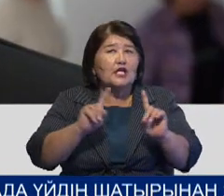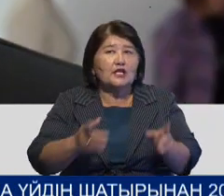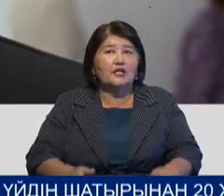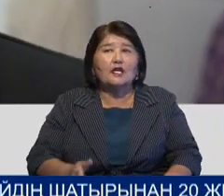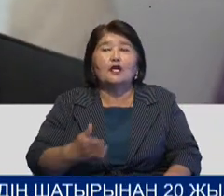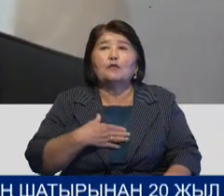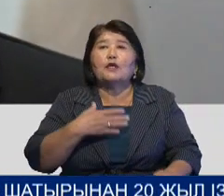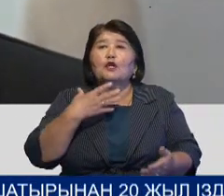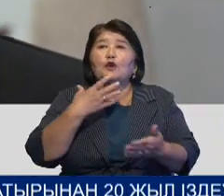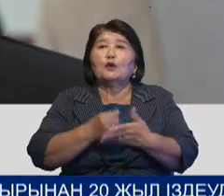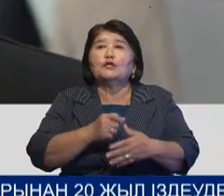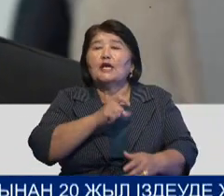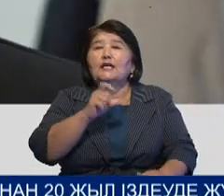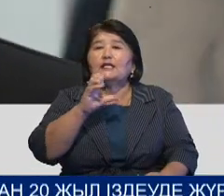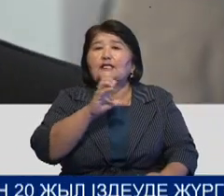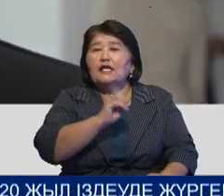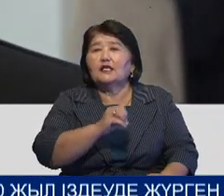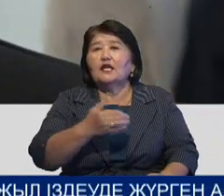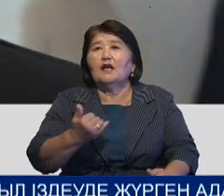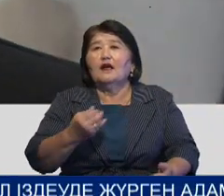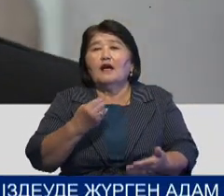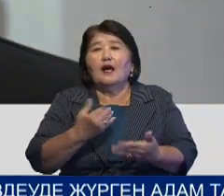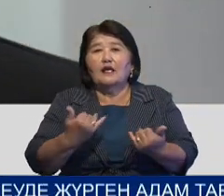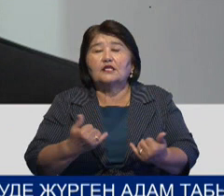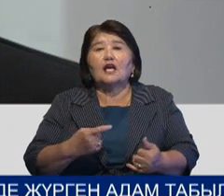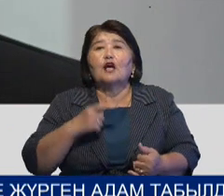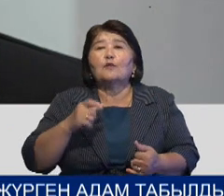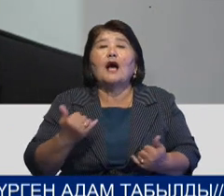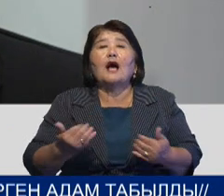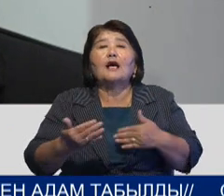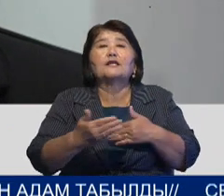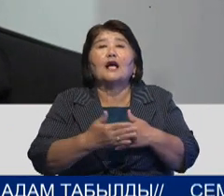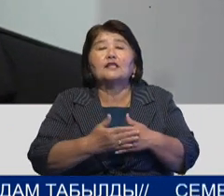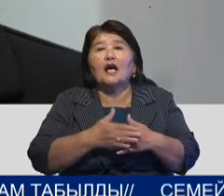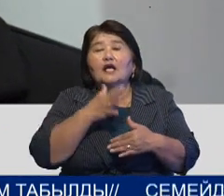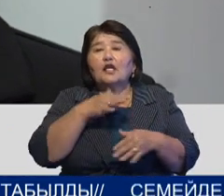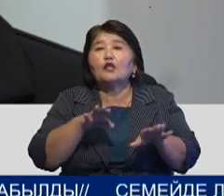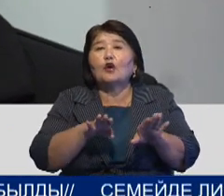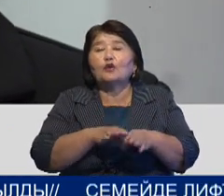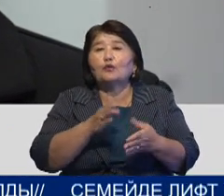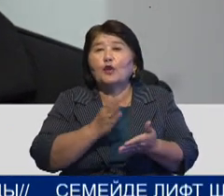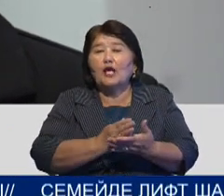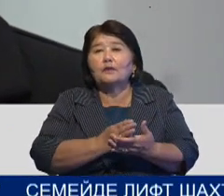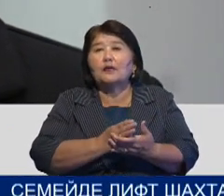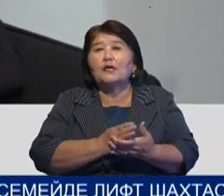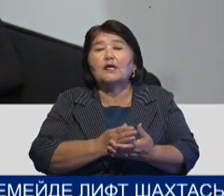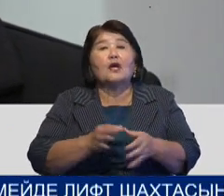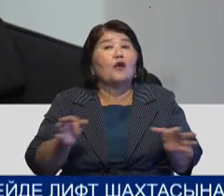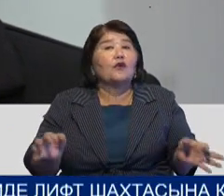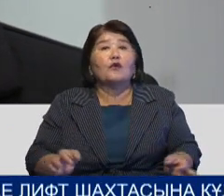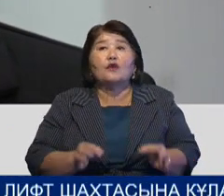Мен өзімнің эссемде қазіргі заманда қаншалықты жаһандану дәуірі болғанменен